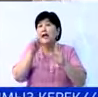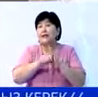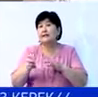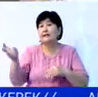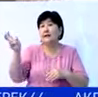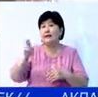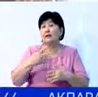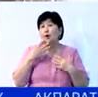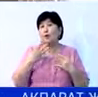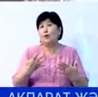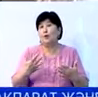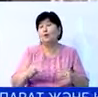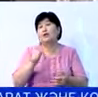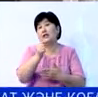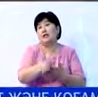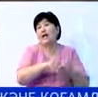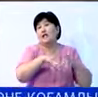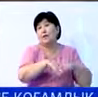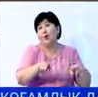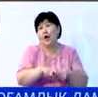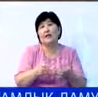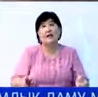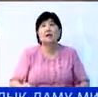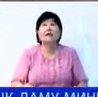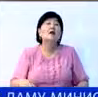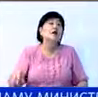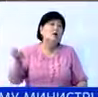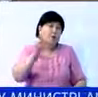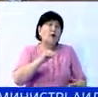келгенде көрсету үшін сақтап қойғандай.